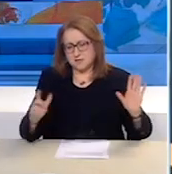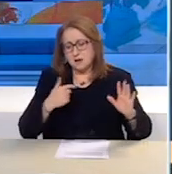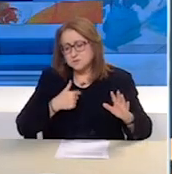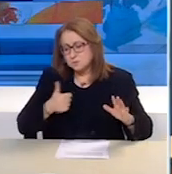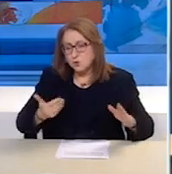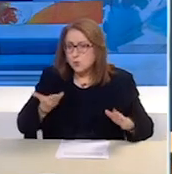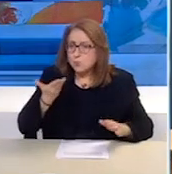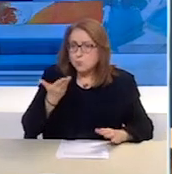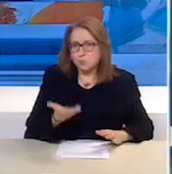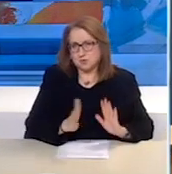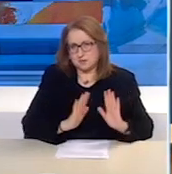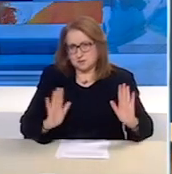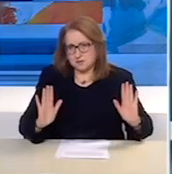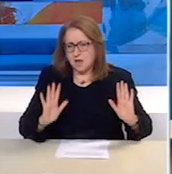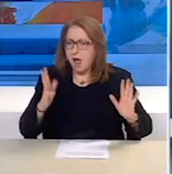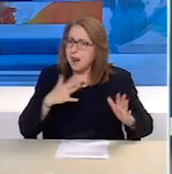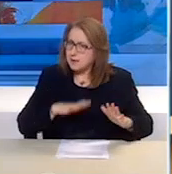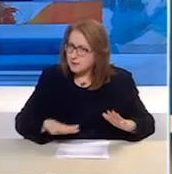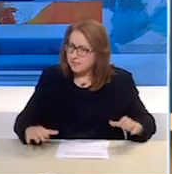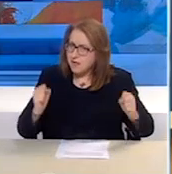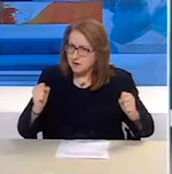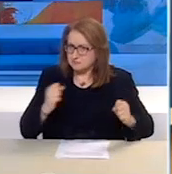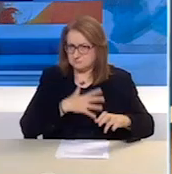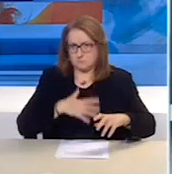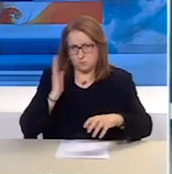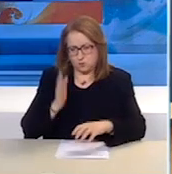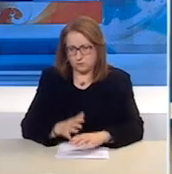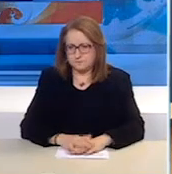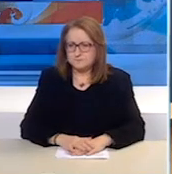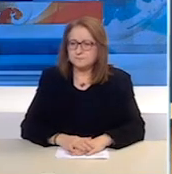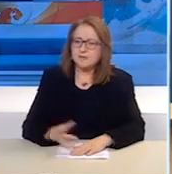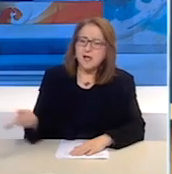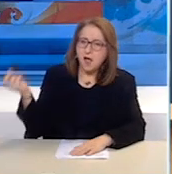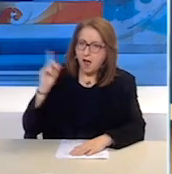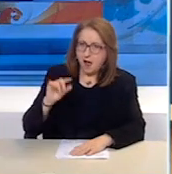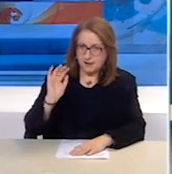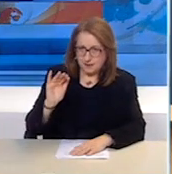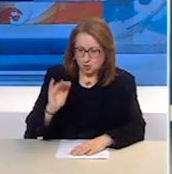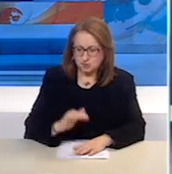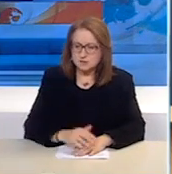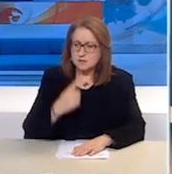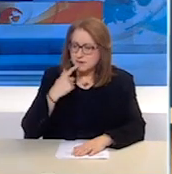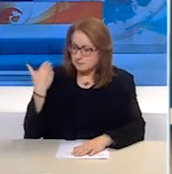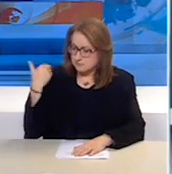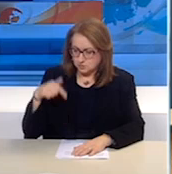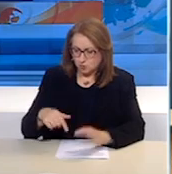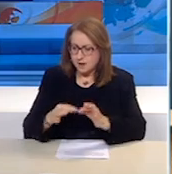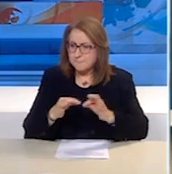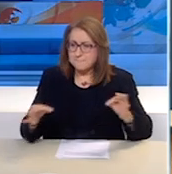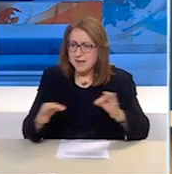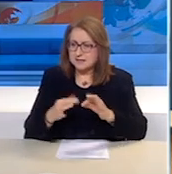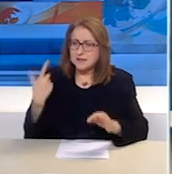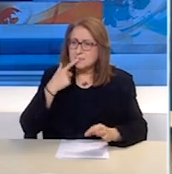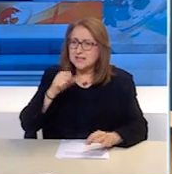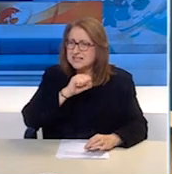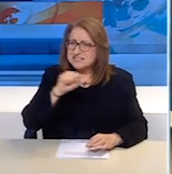news247.gr. Κύριε Τσιόδρα, στην τελευταία ενημέρωση αναφέρατε ότι σχετικά με την άρση των μέτρων, η Επιτροπή θα συνεδρίαζε το Σάββατο